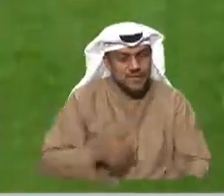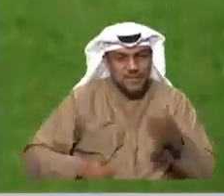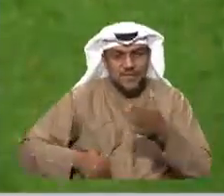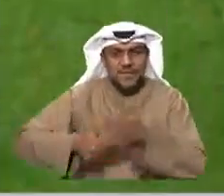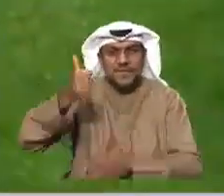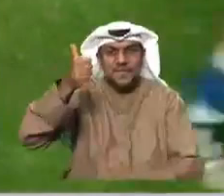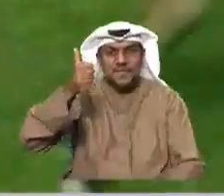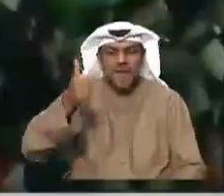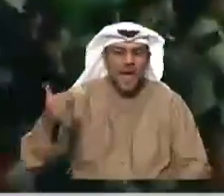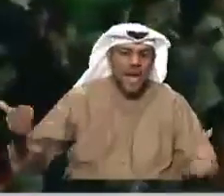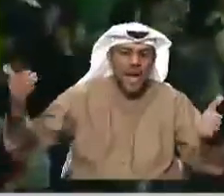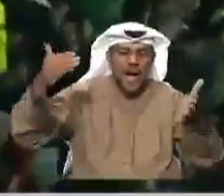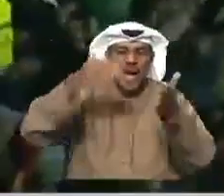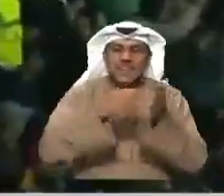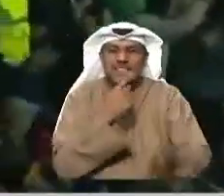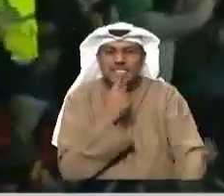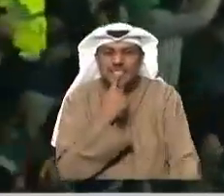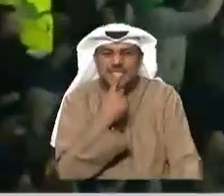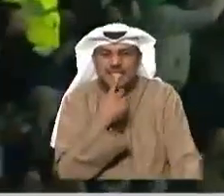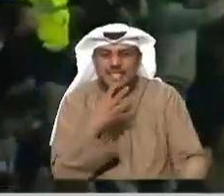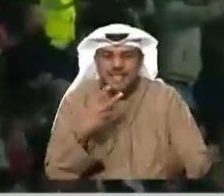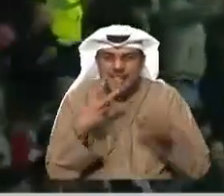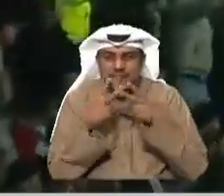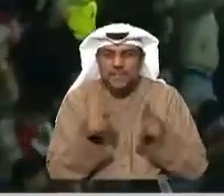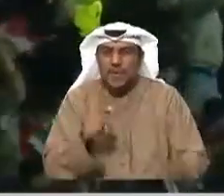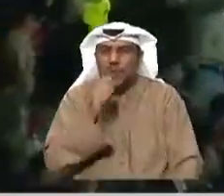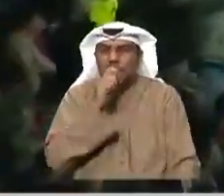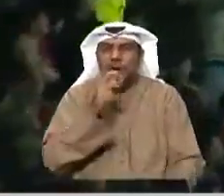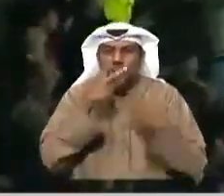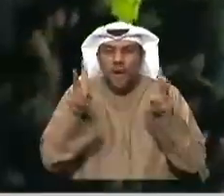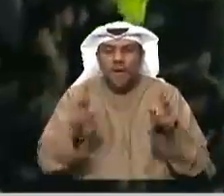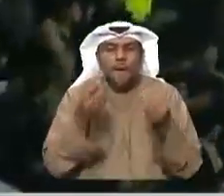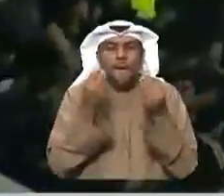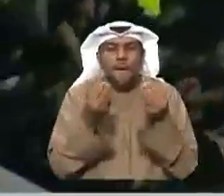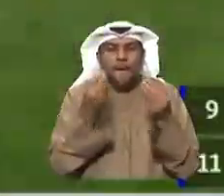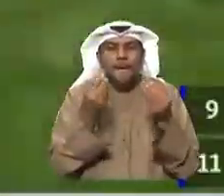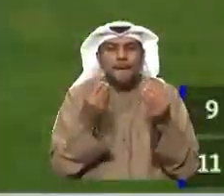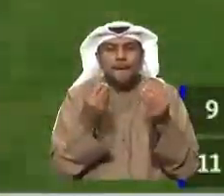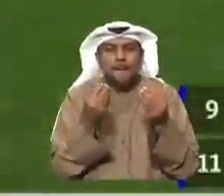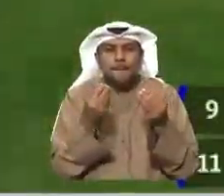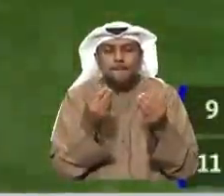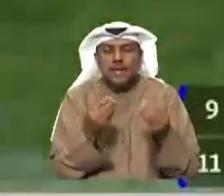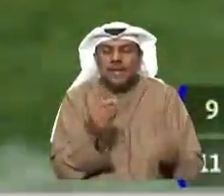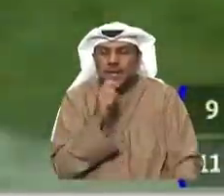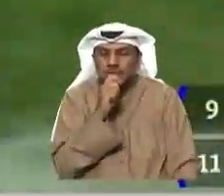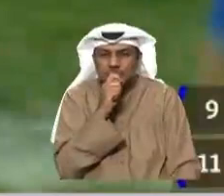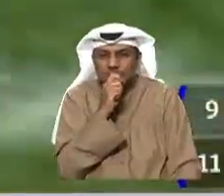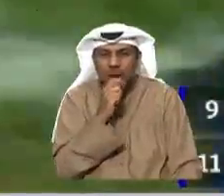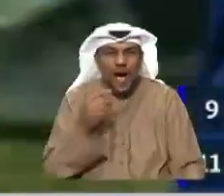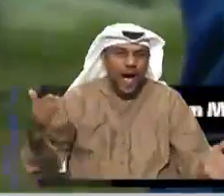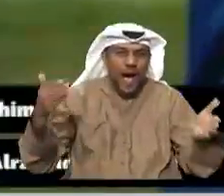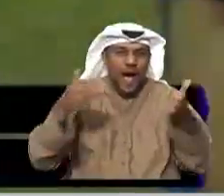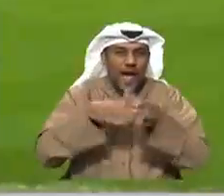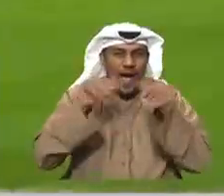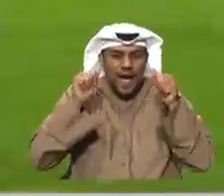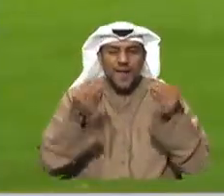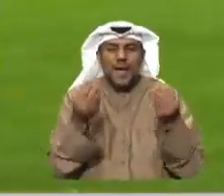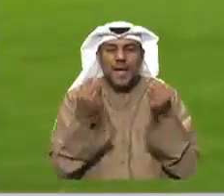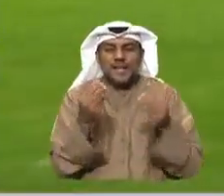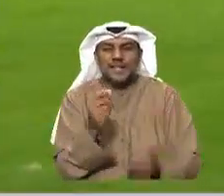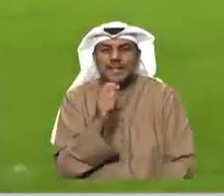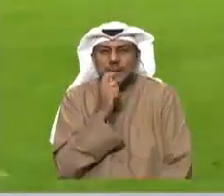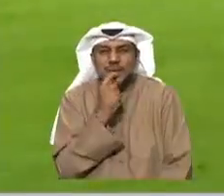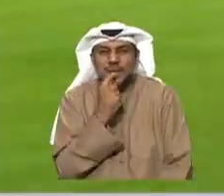جاء في الدقائق الأخيرة قبل أن يطلق حكم المباراة صافرته معلنا انتهاء اللقاء. رئيس اتحاد الكرة الكويتي أكد أن